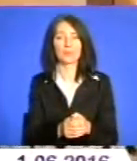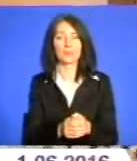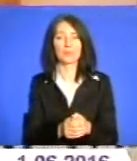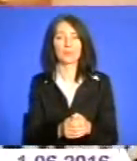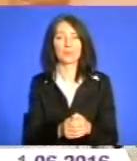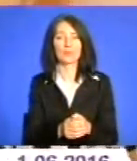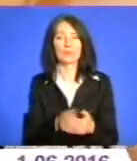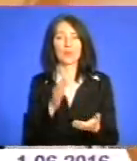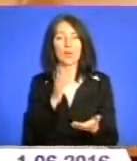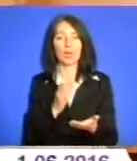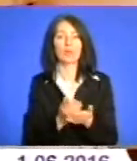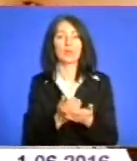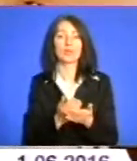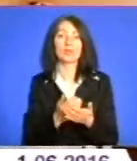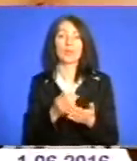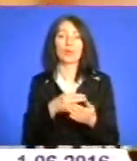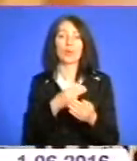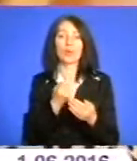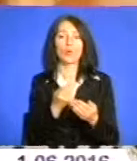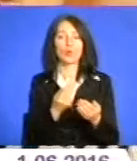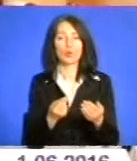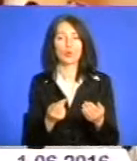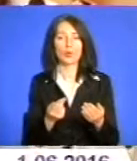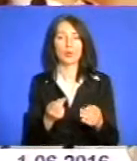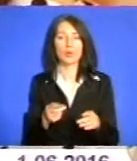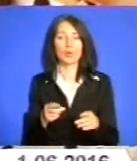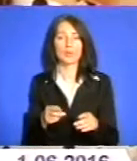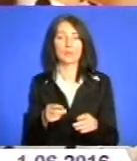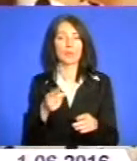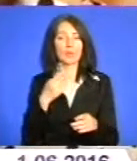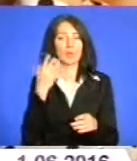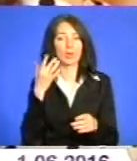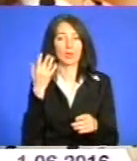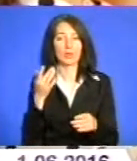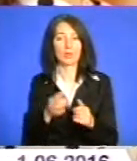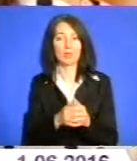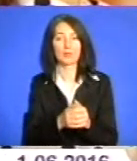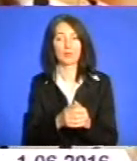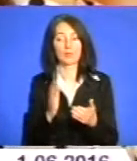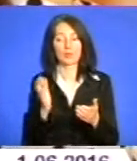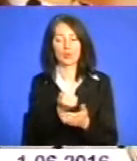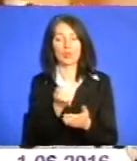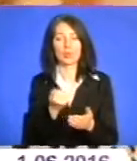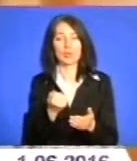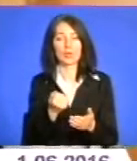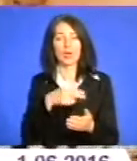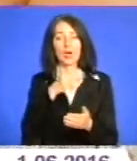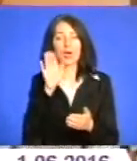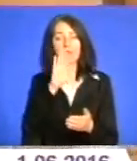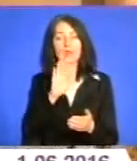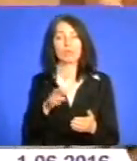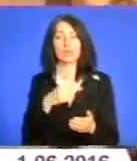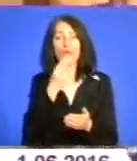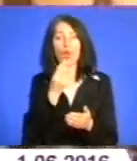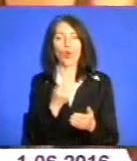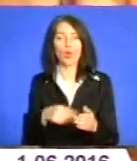а есть зазоры, и вот за счет этого легкость, ну, мне кажется, так получается. И серый цвет, он такой